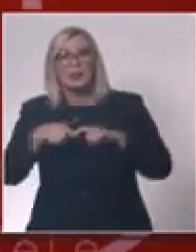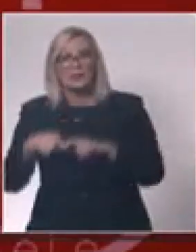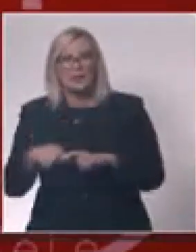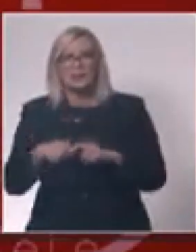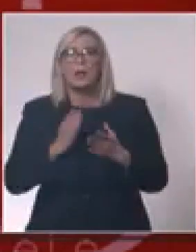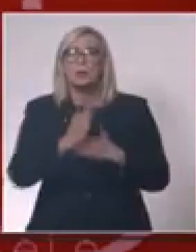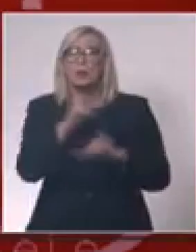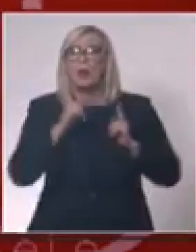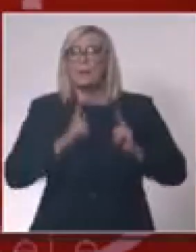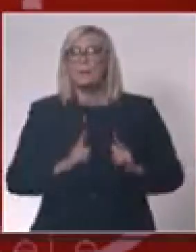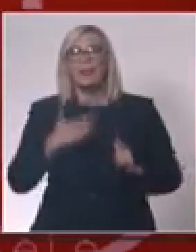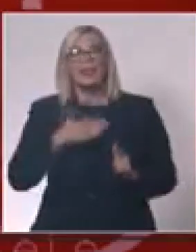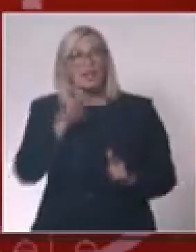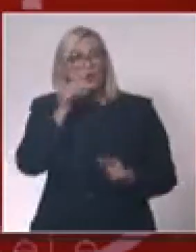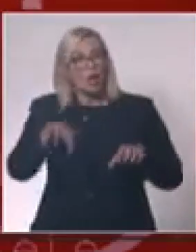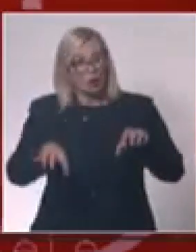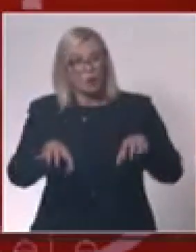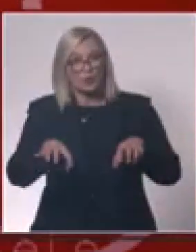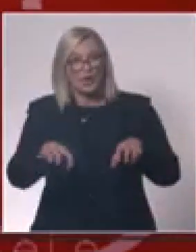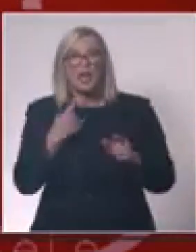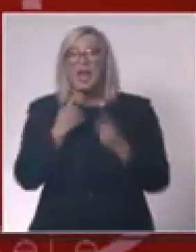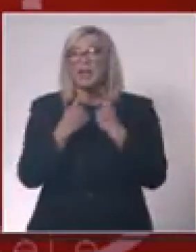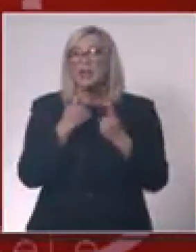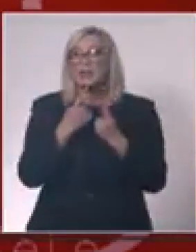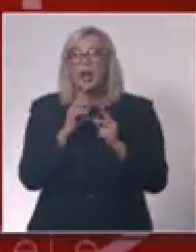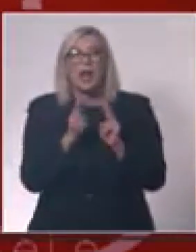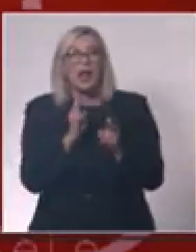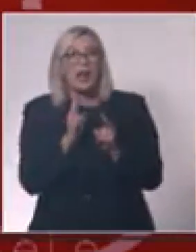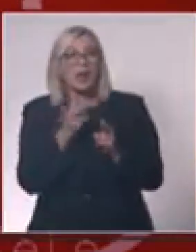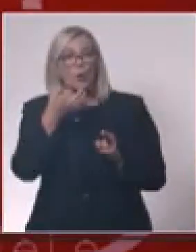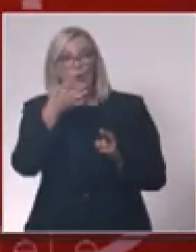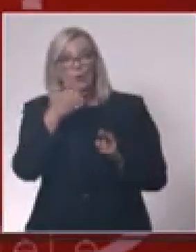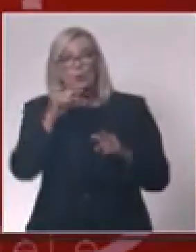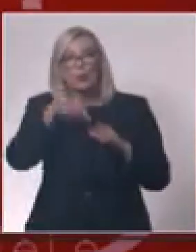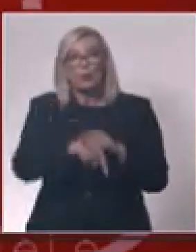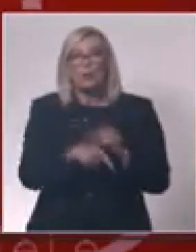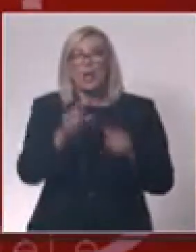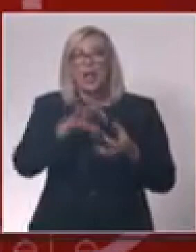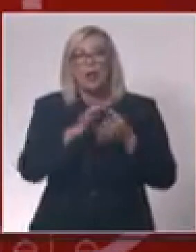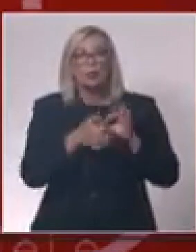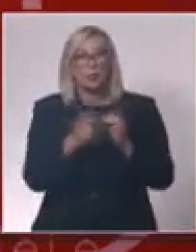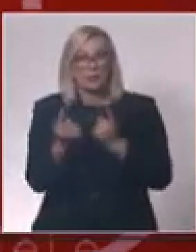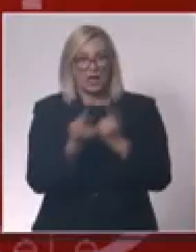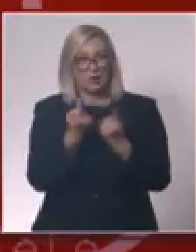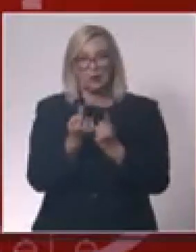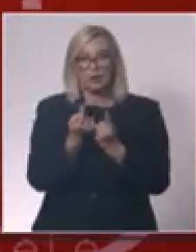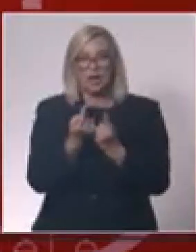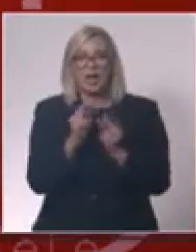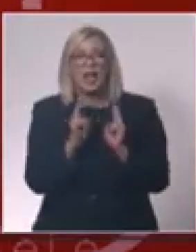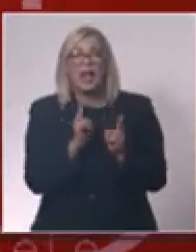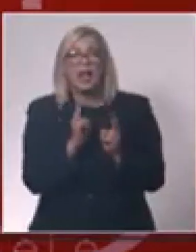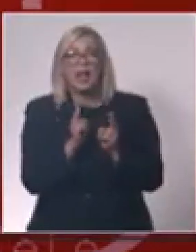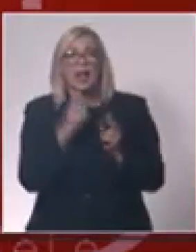просперитет и мир за нашите народи. Разговаравме за начините како да ја продлабочиме економската состојба, како